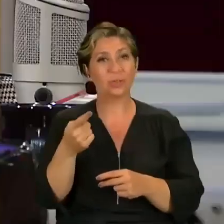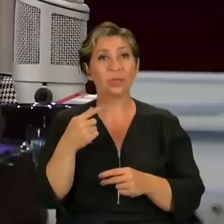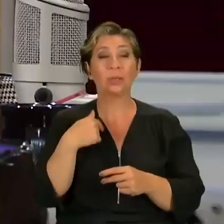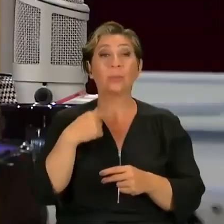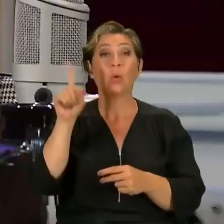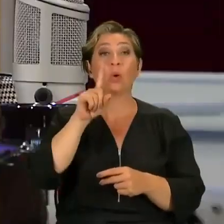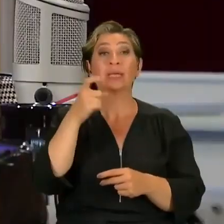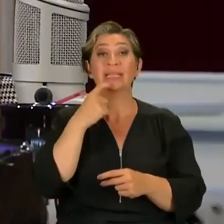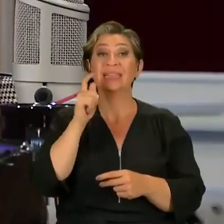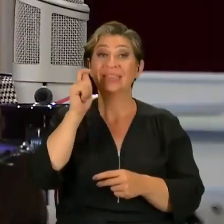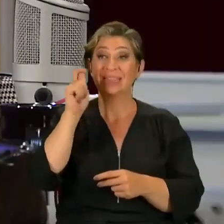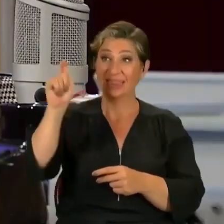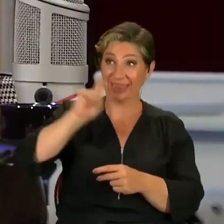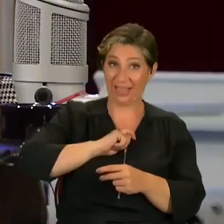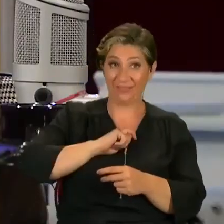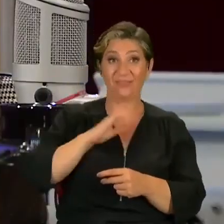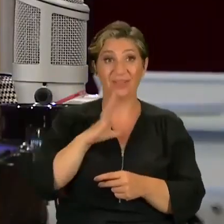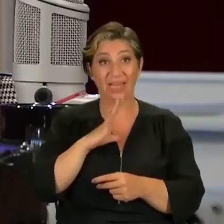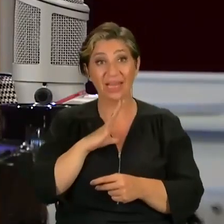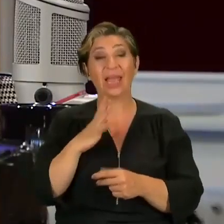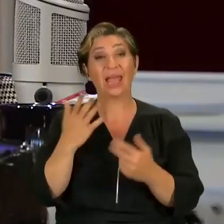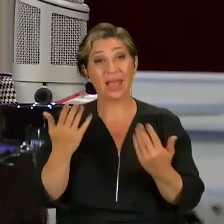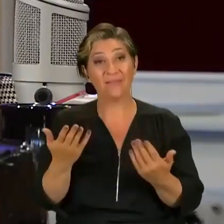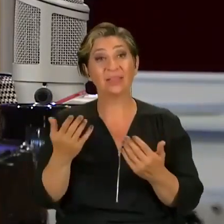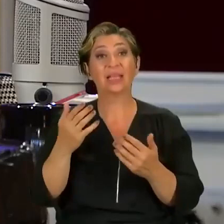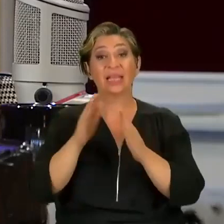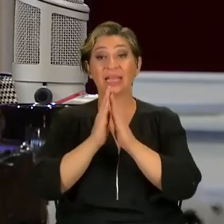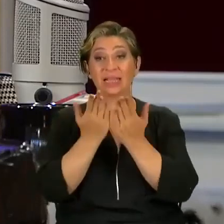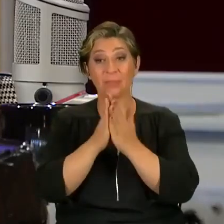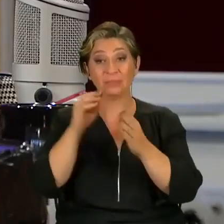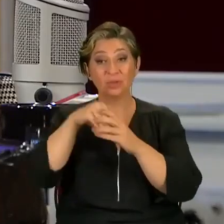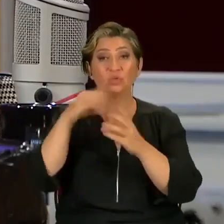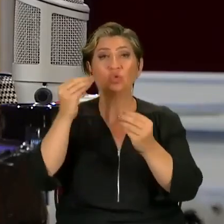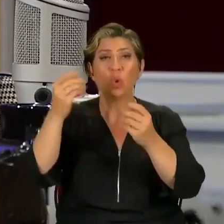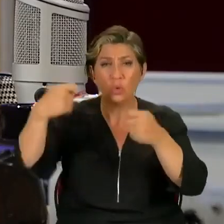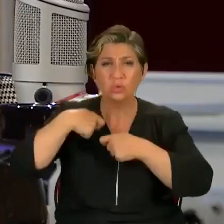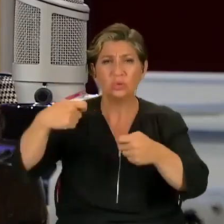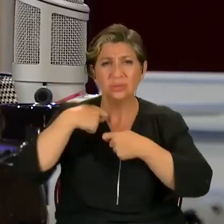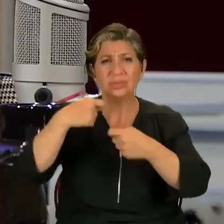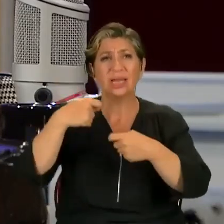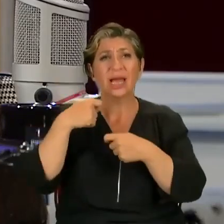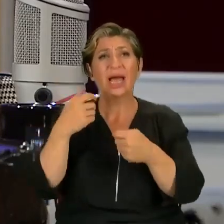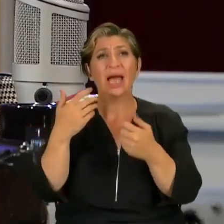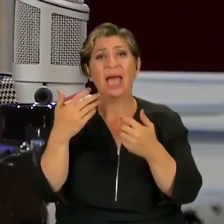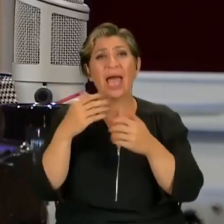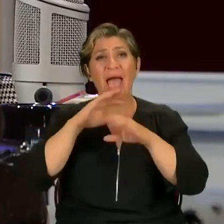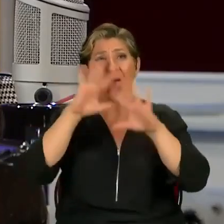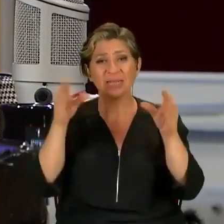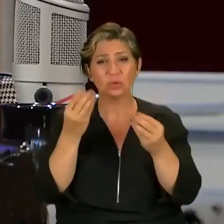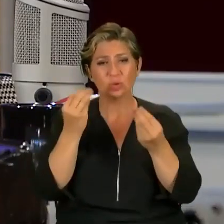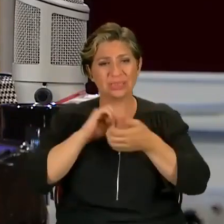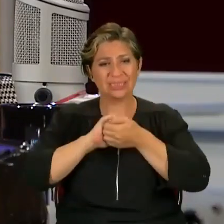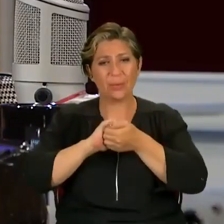Ben bunu 10 yıl önce teklifini aldım zaten. Öyle mi? Evet. Kitap için de çok ısrar ediyorlar. Ama her şeyi